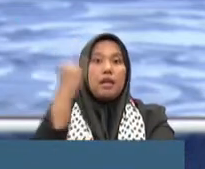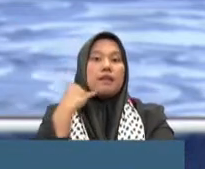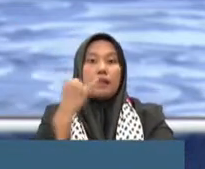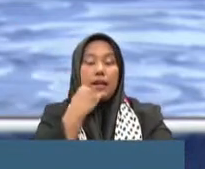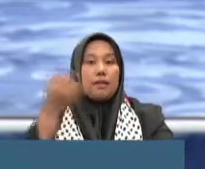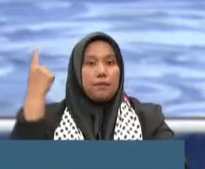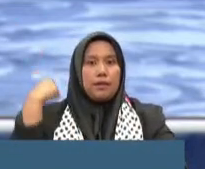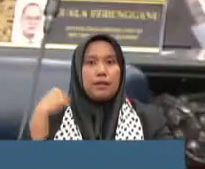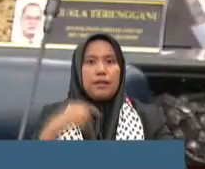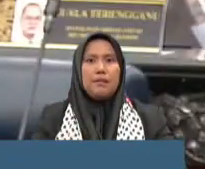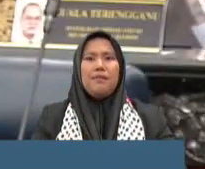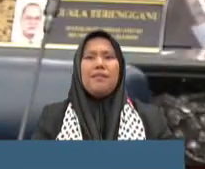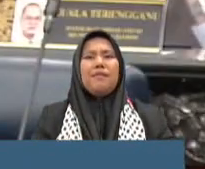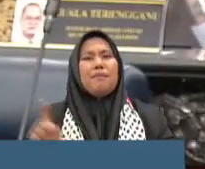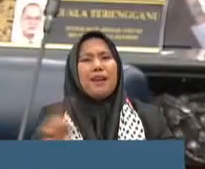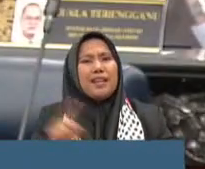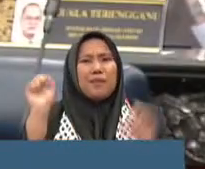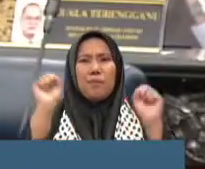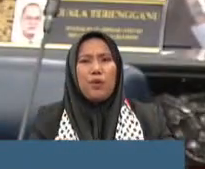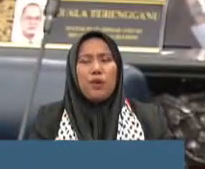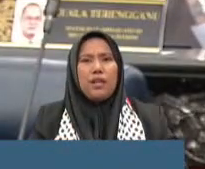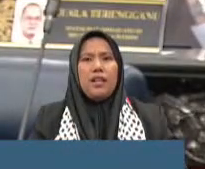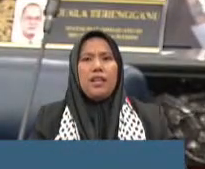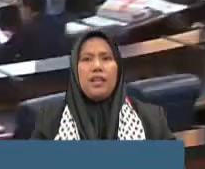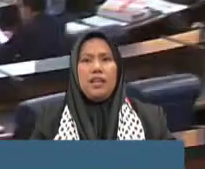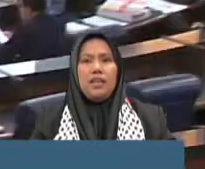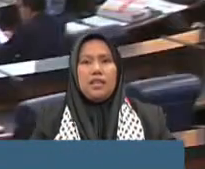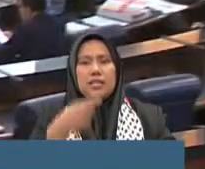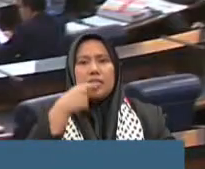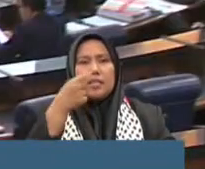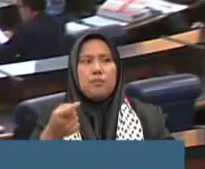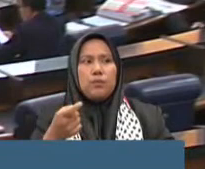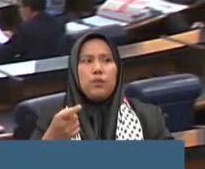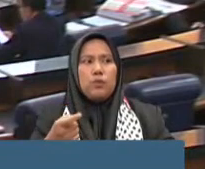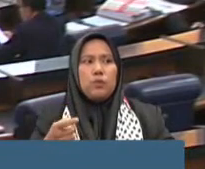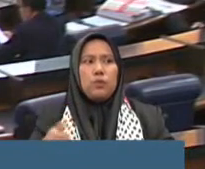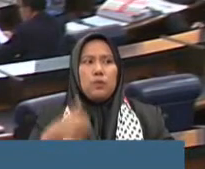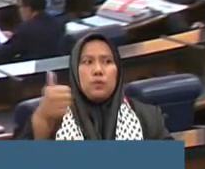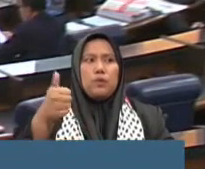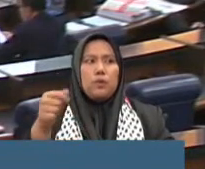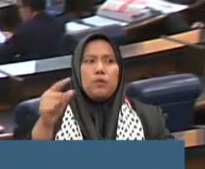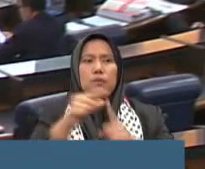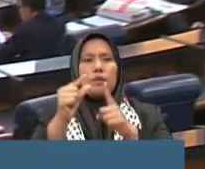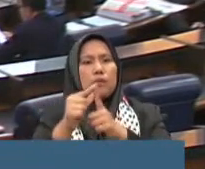memandang remeh usahanya dalam membantu perjuangan nasib rakyat Palestin.